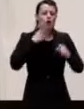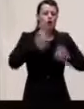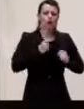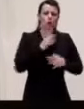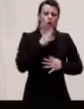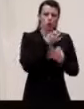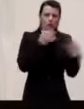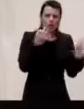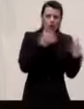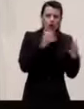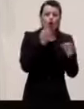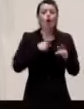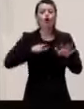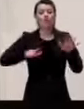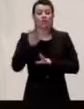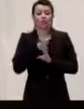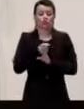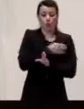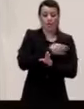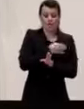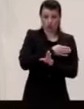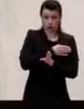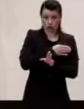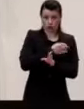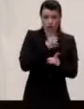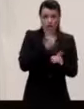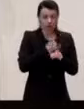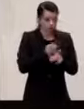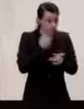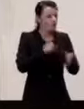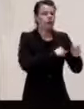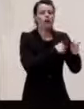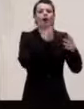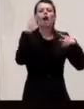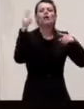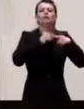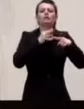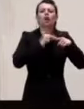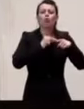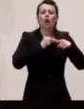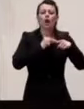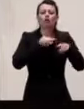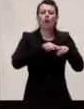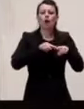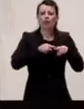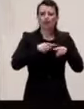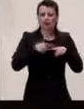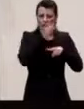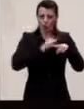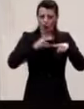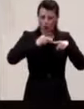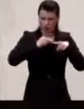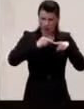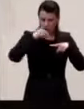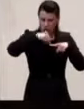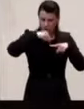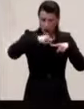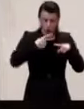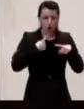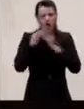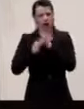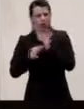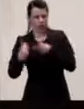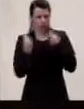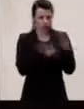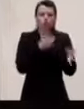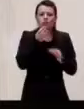inferiore ai 75 anni deve essere sottoposto quindi alla misurazione della saturazione periferica di ossigeno secondo le indicazioni, quindi anche in maniera precisa